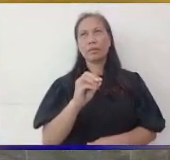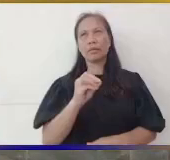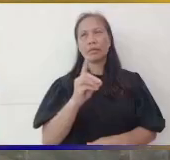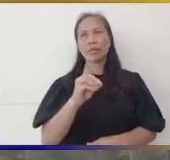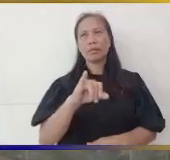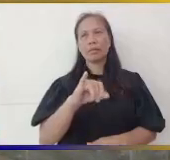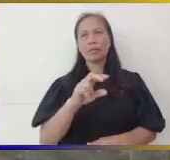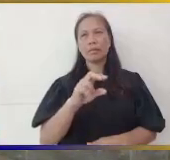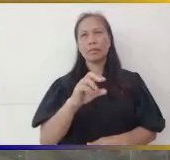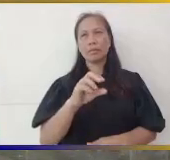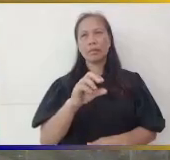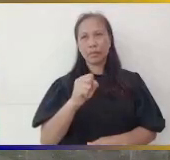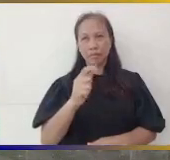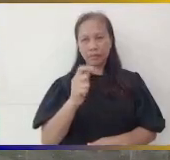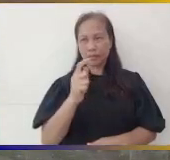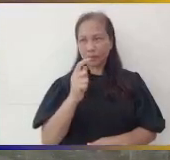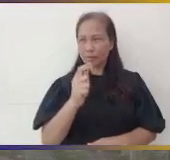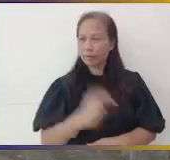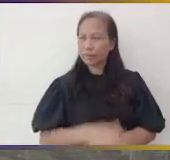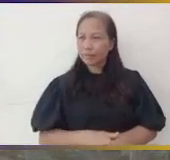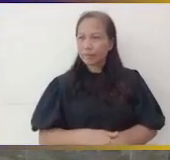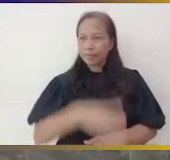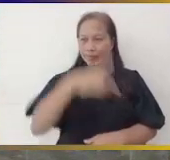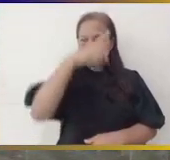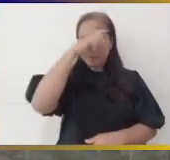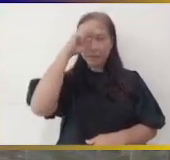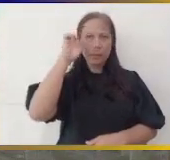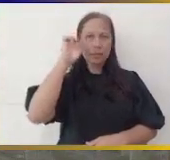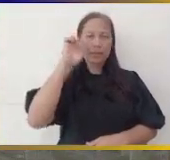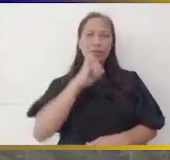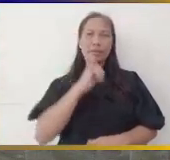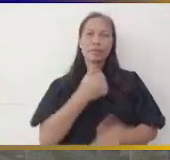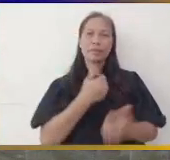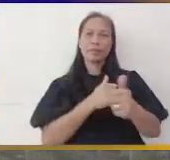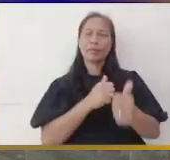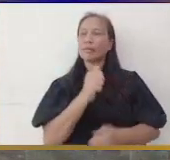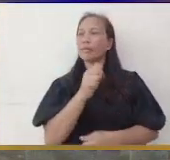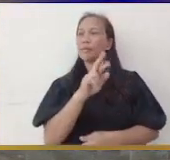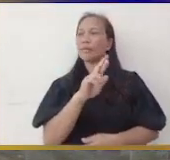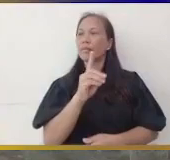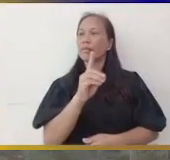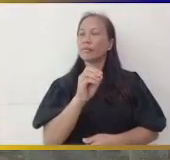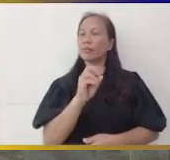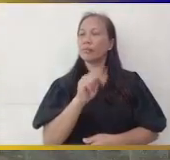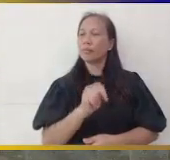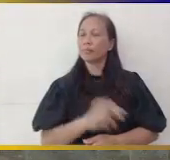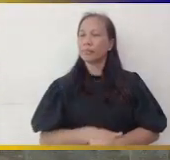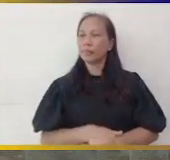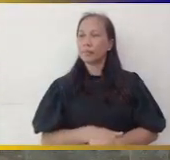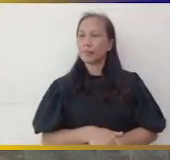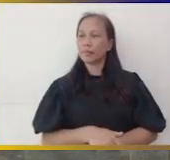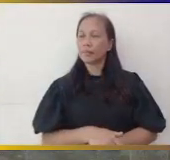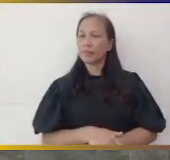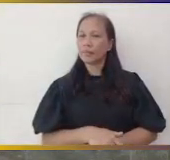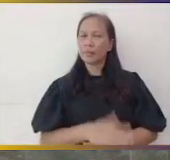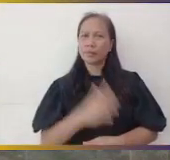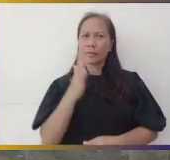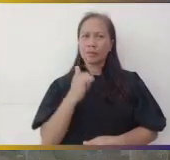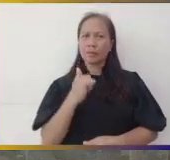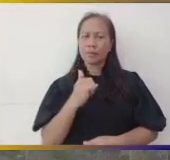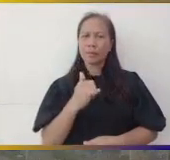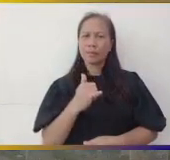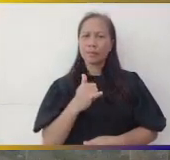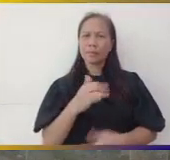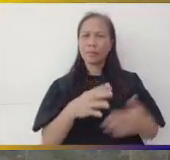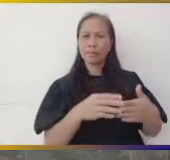bakit Arnold dis dahil sa Kinikilala na tagasunod ng mga leaders na kung mapapansin niyo By the way mga kapatid kaya mga leaders no